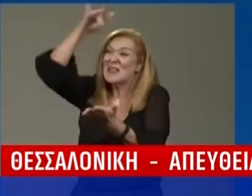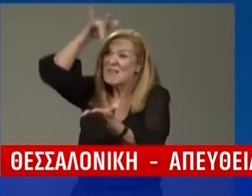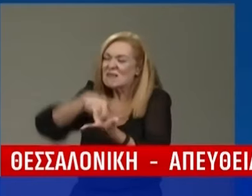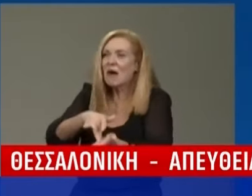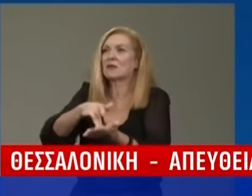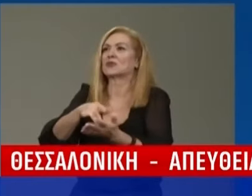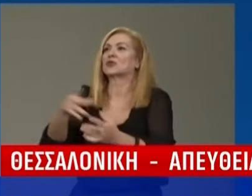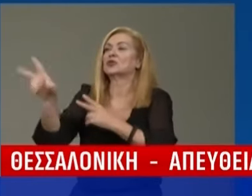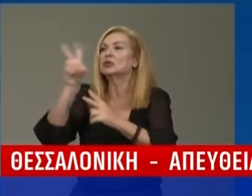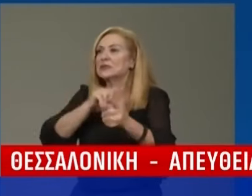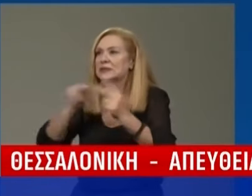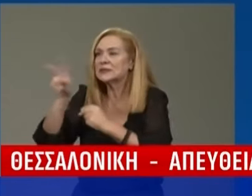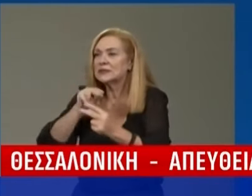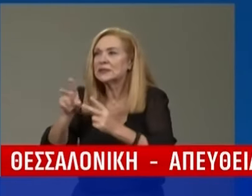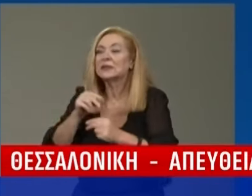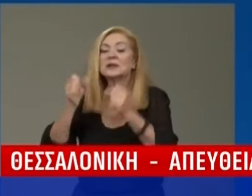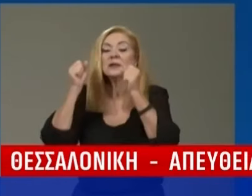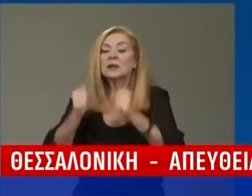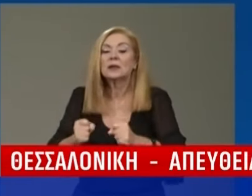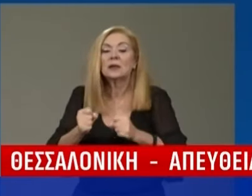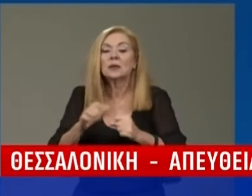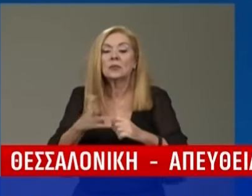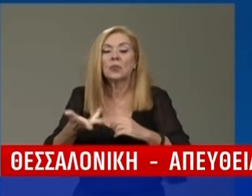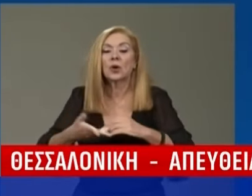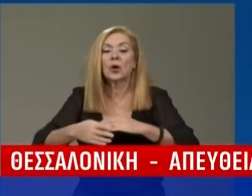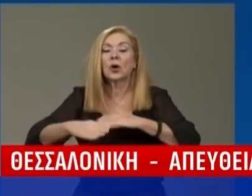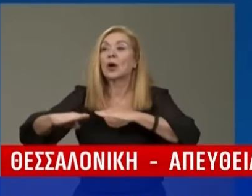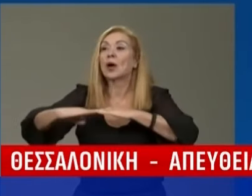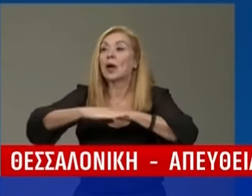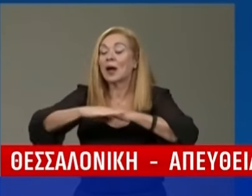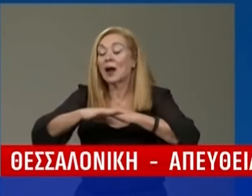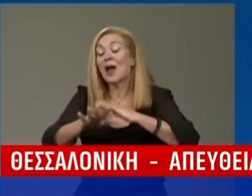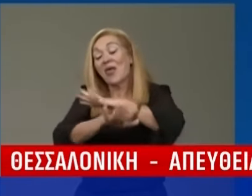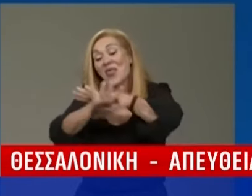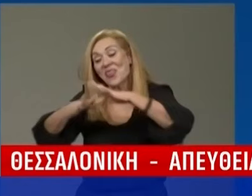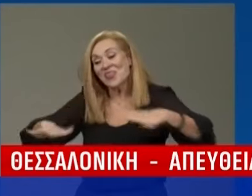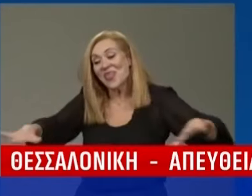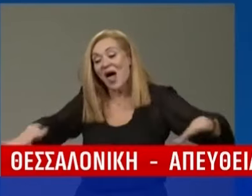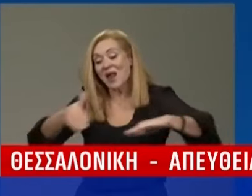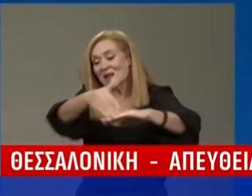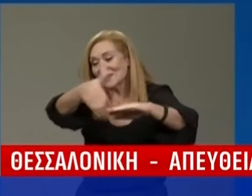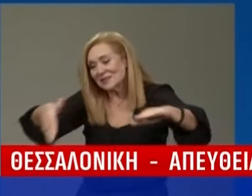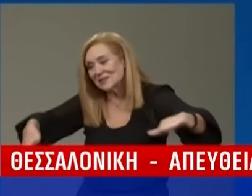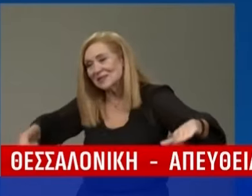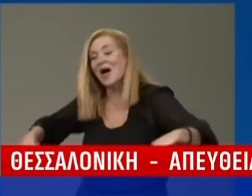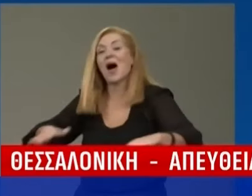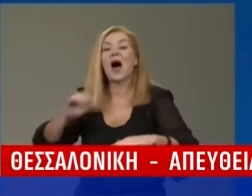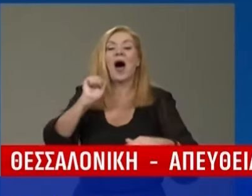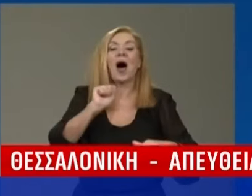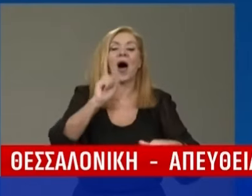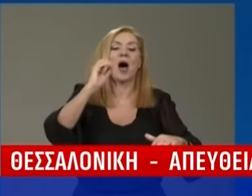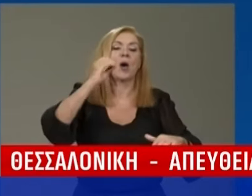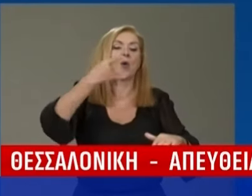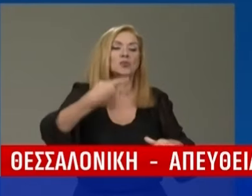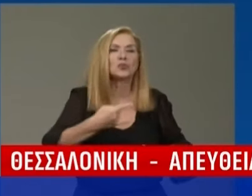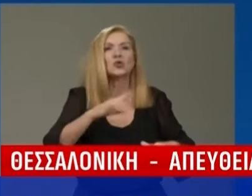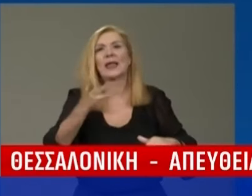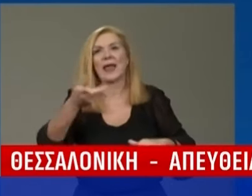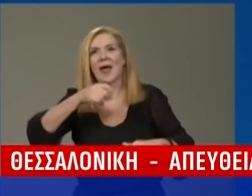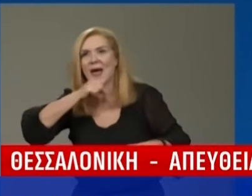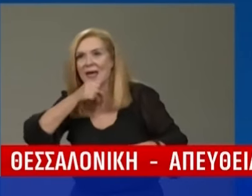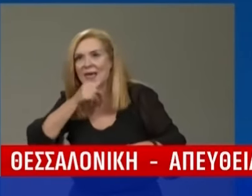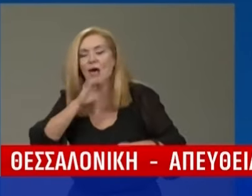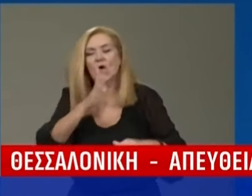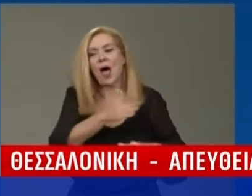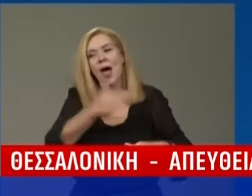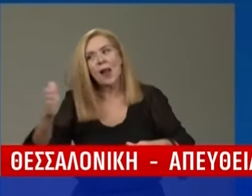της μεγάλης μας διαφοράς, που αφορά την οριοθέτηση υφαλοκρηπίδας και ΑΟΣ θαλασσίων ζωνών, δηλαδή, στο Αιγαίο και στην Ανατολική